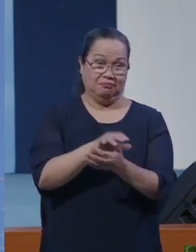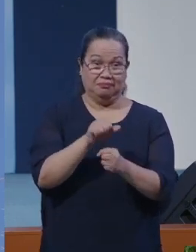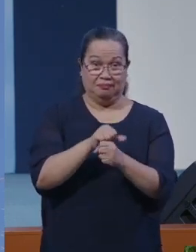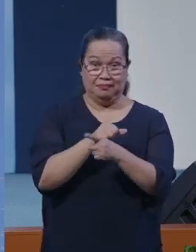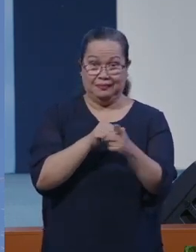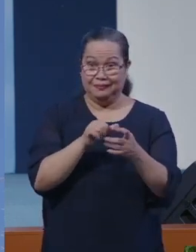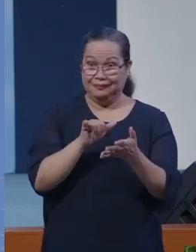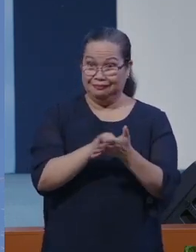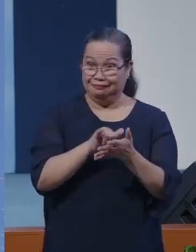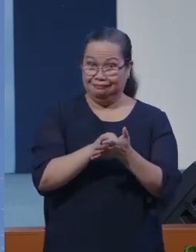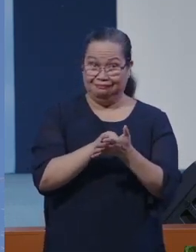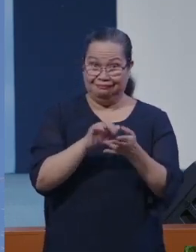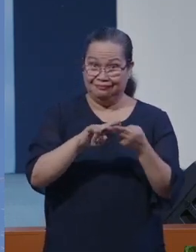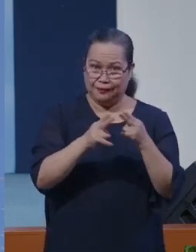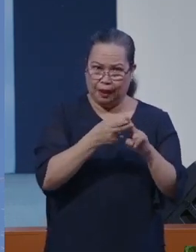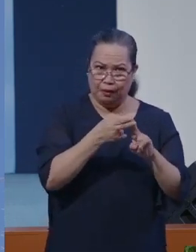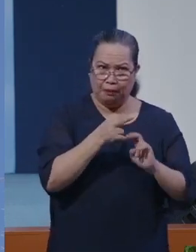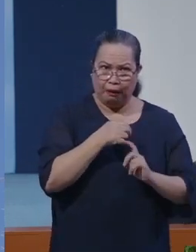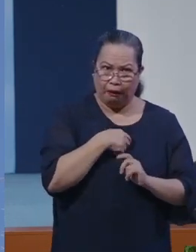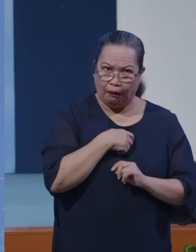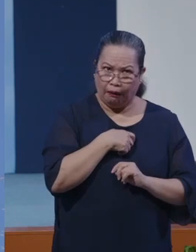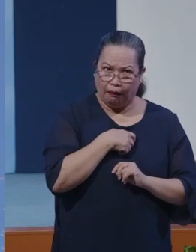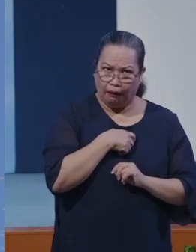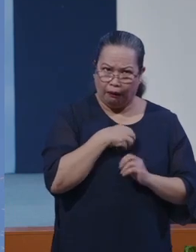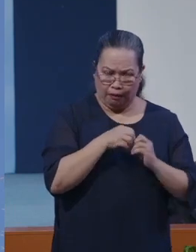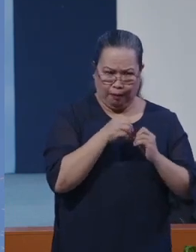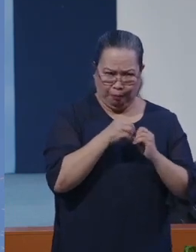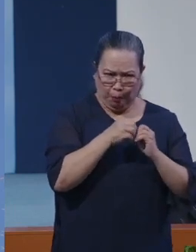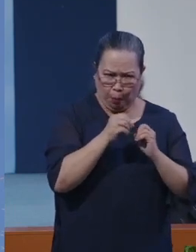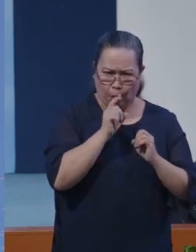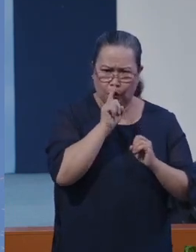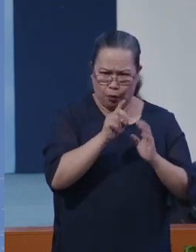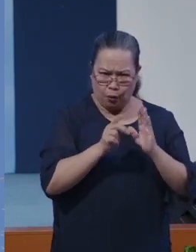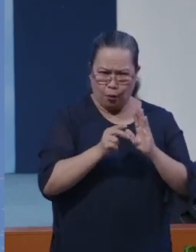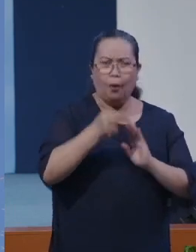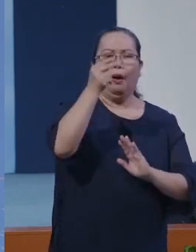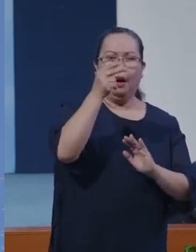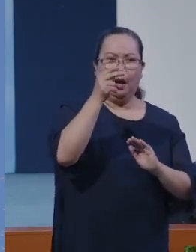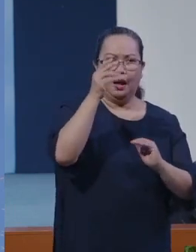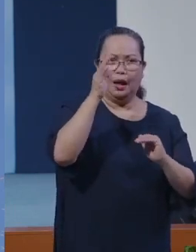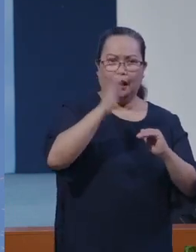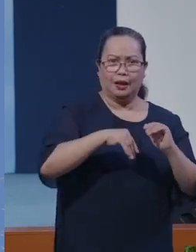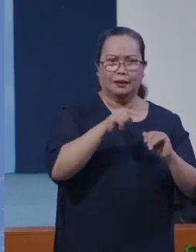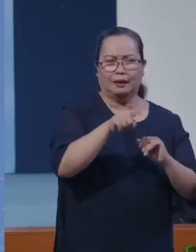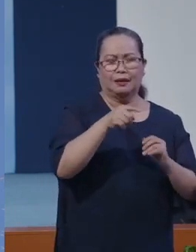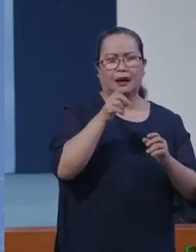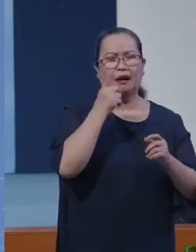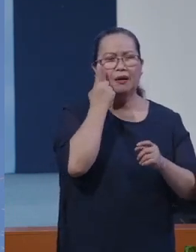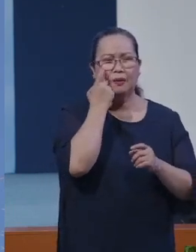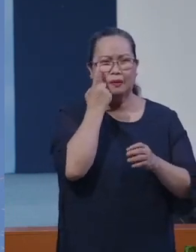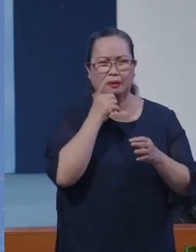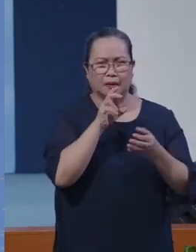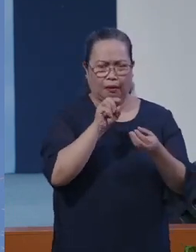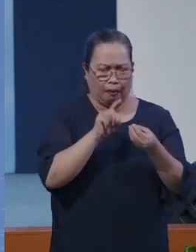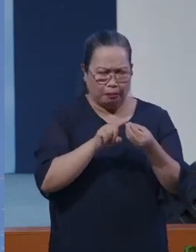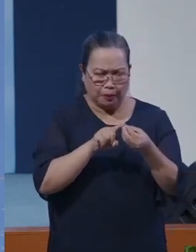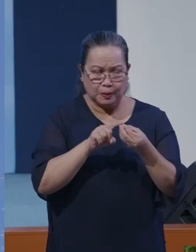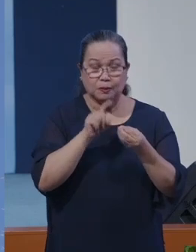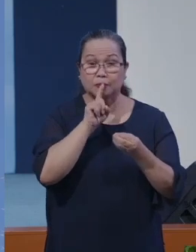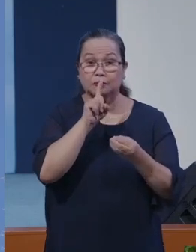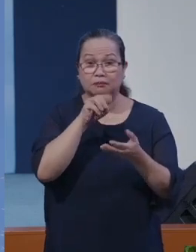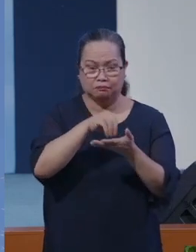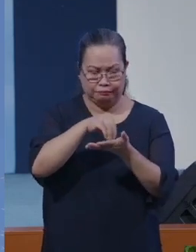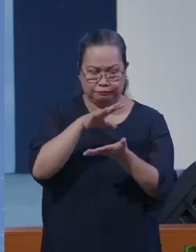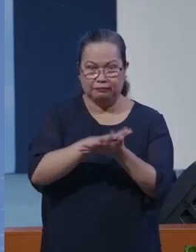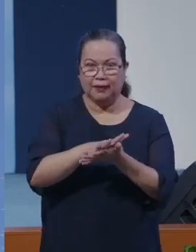yan pong mga numero na yan ay understated. Sapagkat hindi po nare-reflect dyan yung mga pangungutang